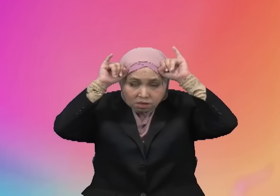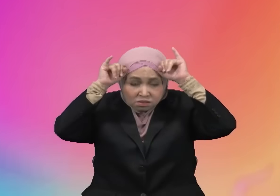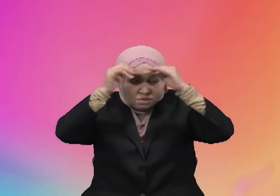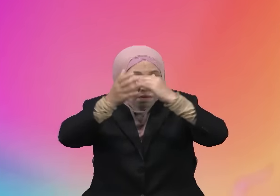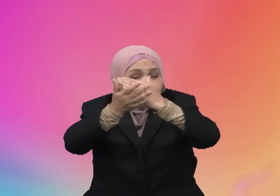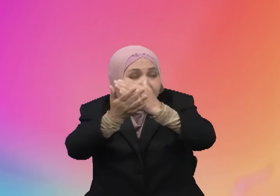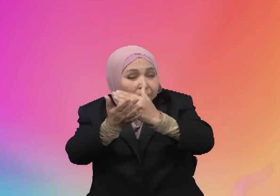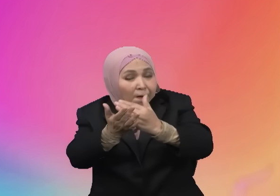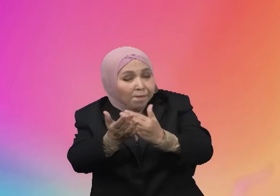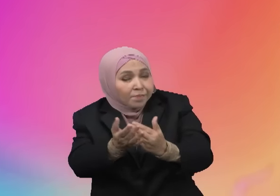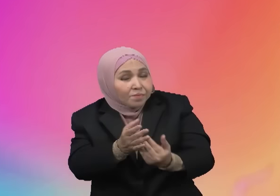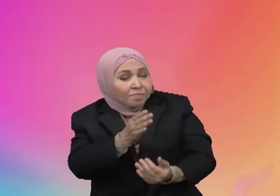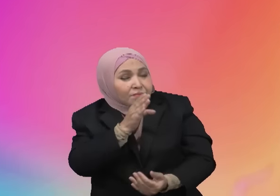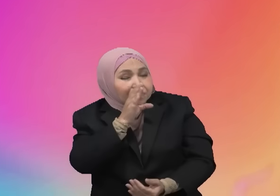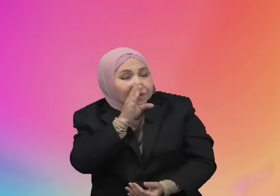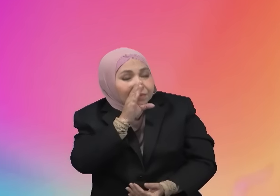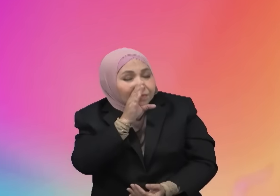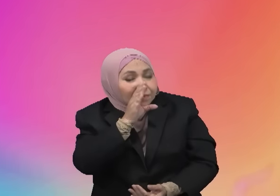وَالْجِنِّ يُوحِي